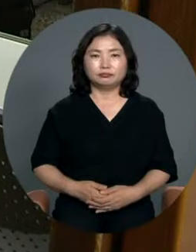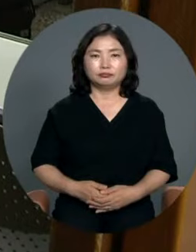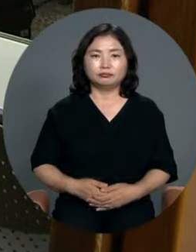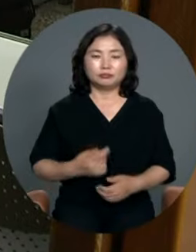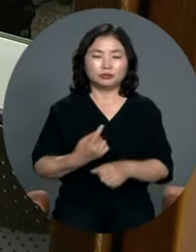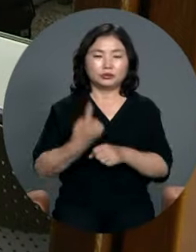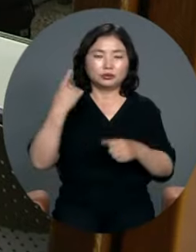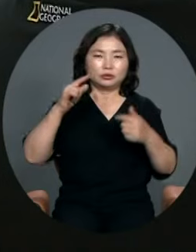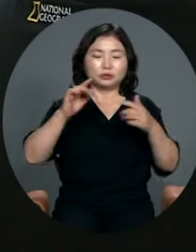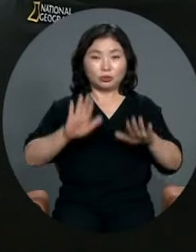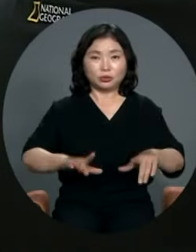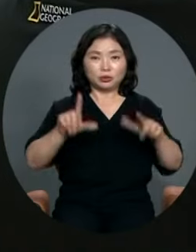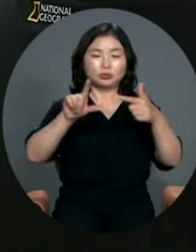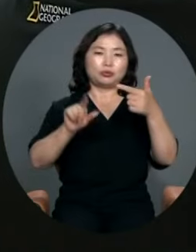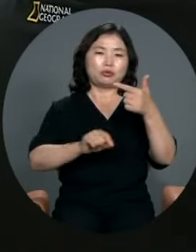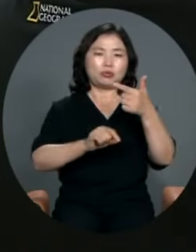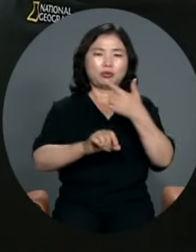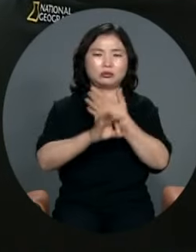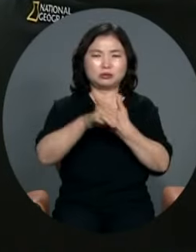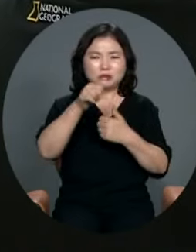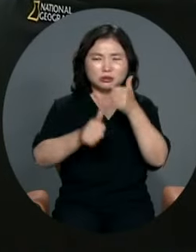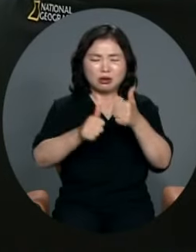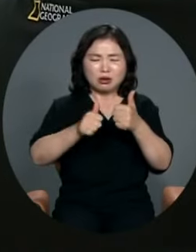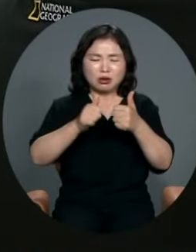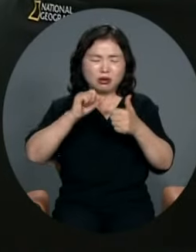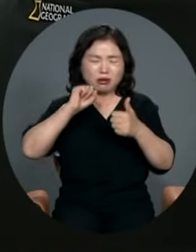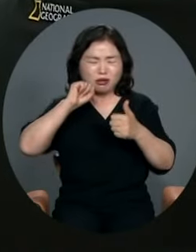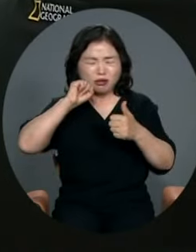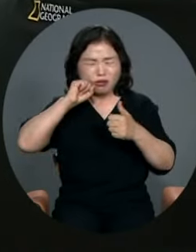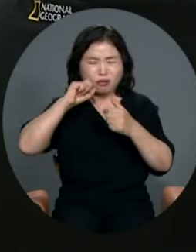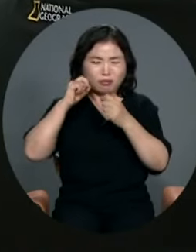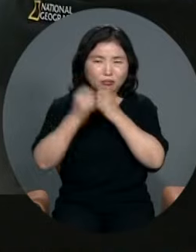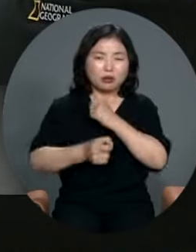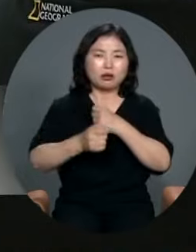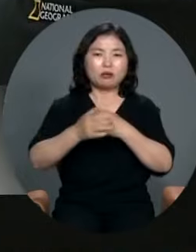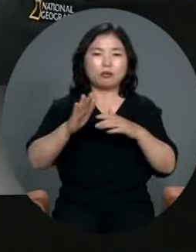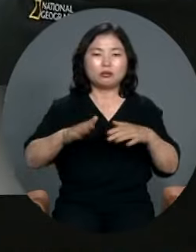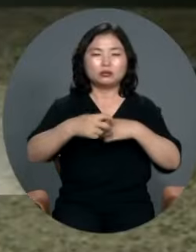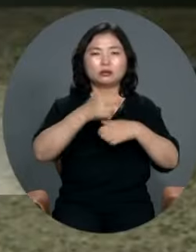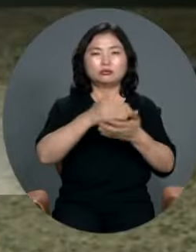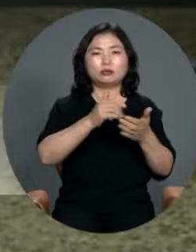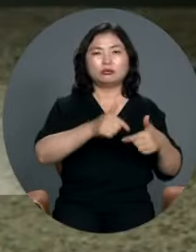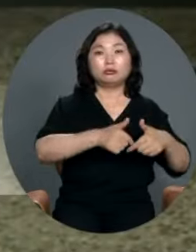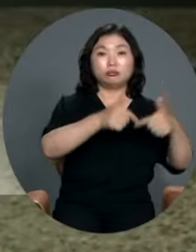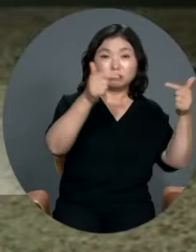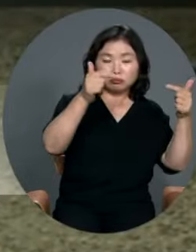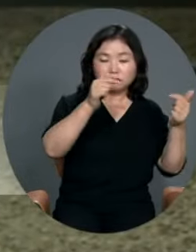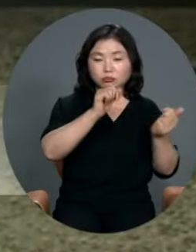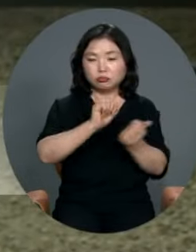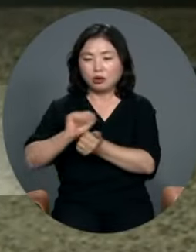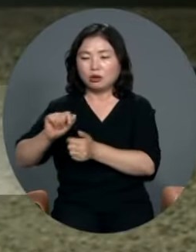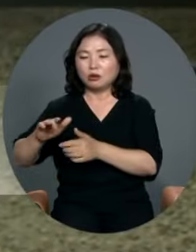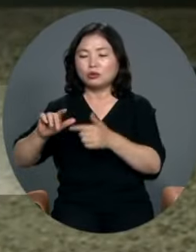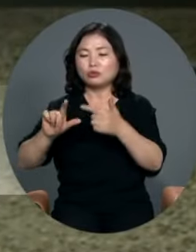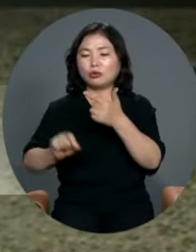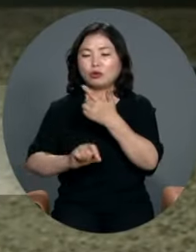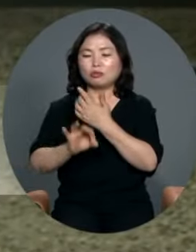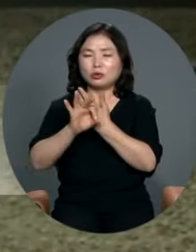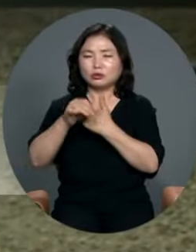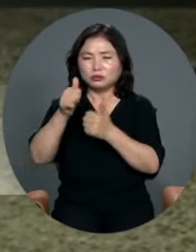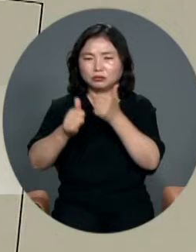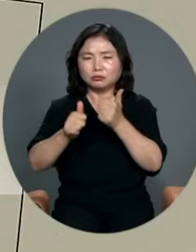지난 6월 수능 시험 모의평가는 역대급으로 어려웠습니다. 특히 올해는 의대 정원이 많이 늘어나면서 이번 6월